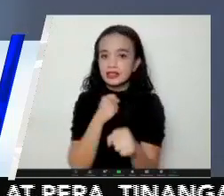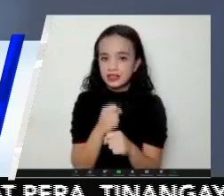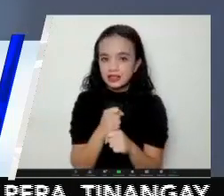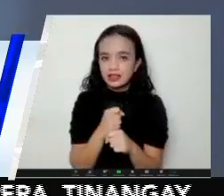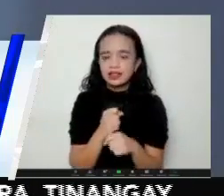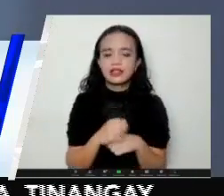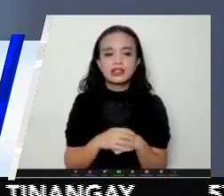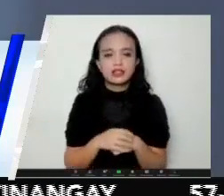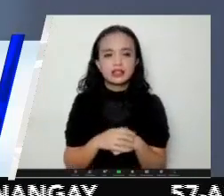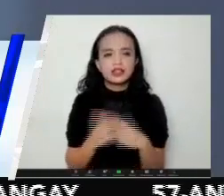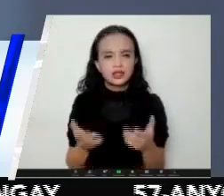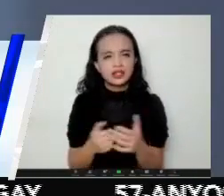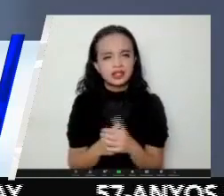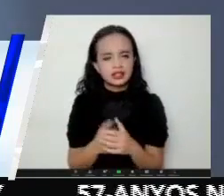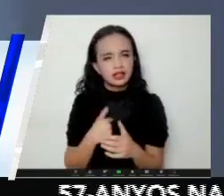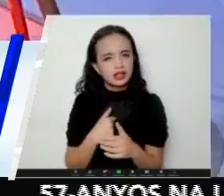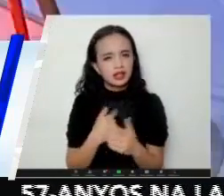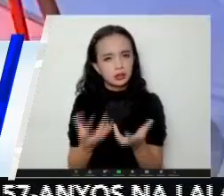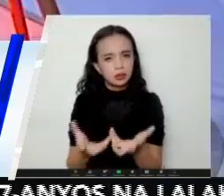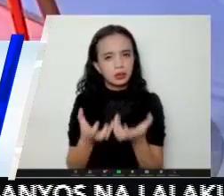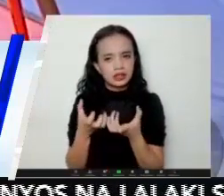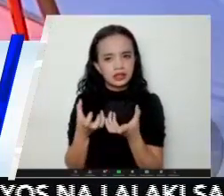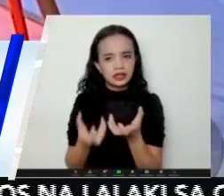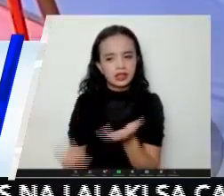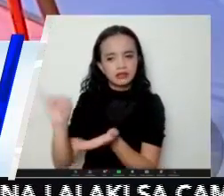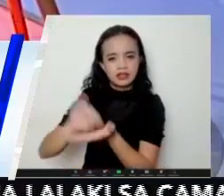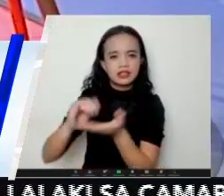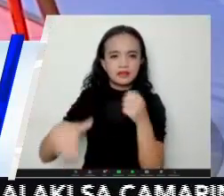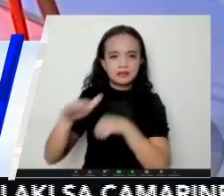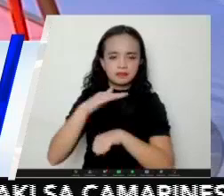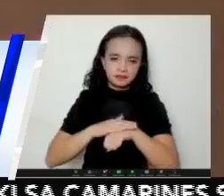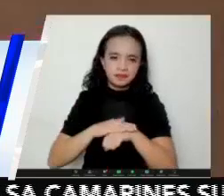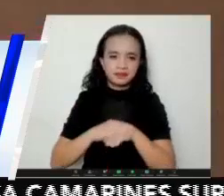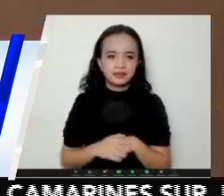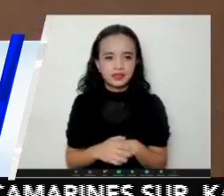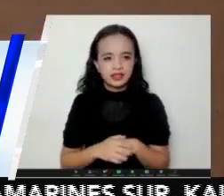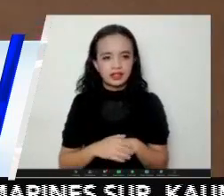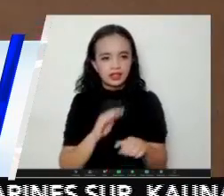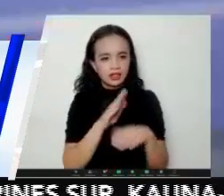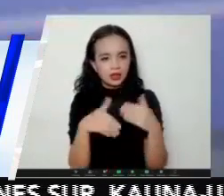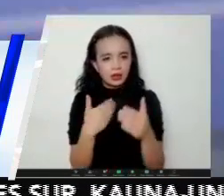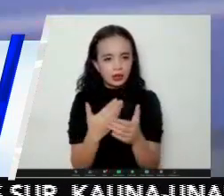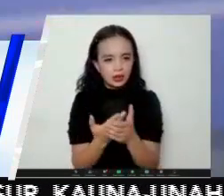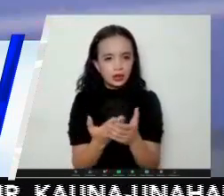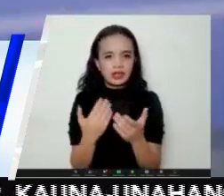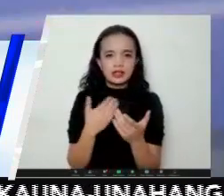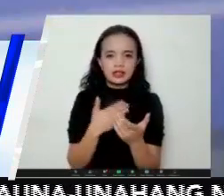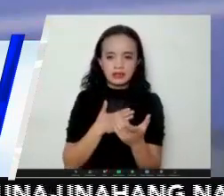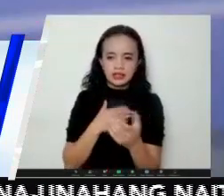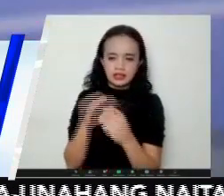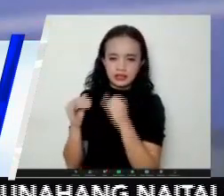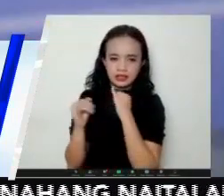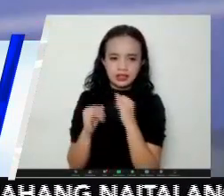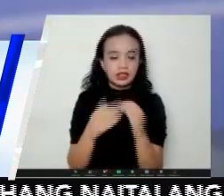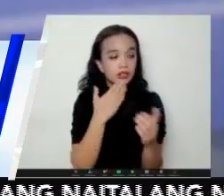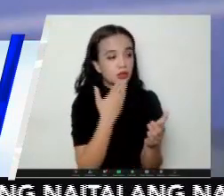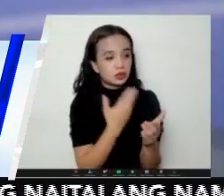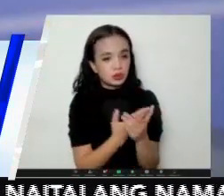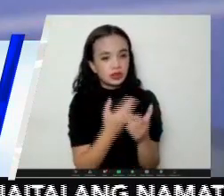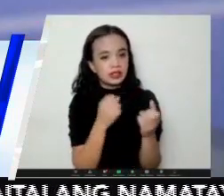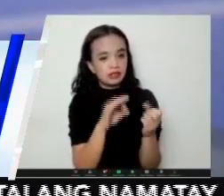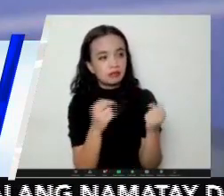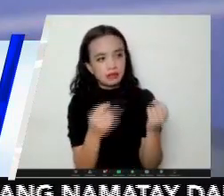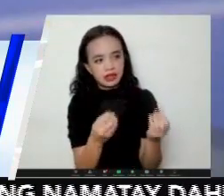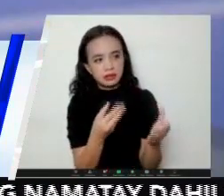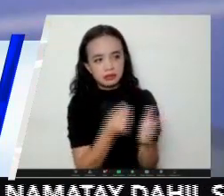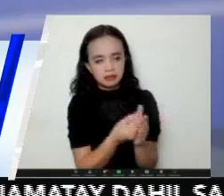Yun I wanna invest sa lots. Lahat ng na-interview ko halos gusto travel. Mas maganda mag-enjoy pag marami kang pera.